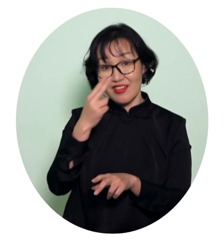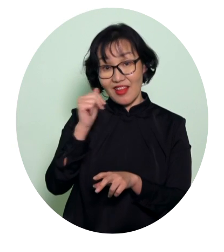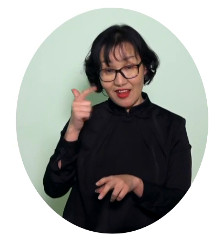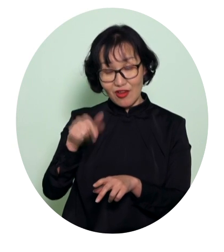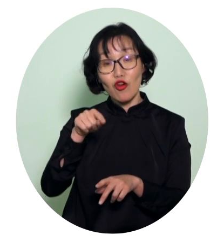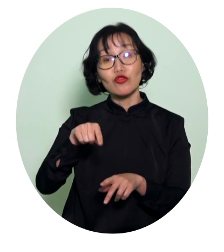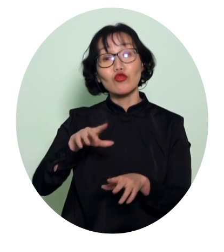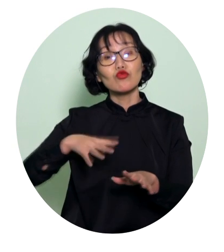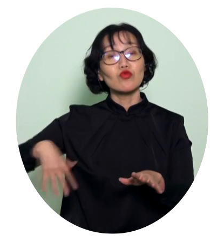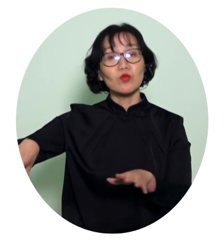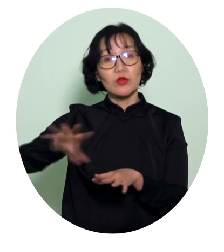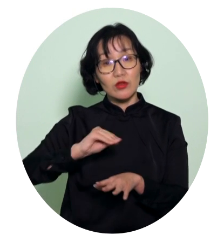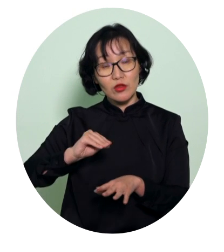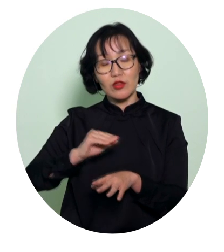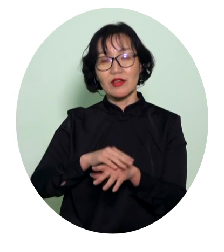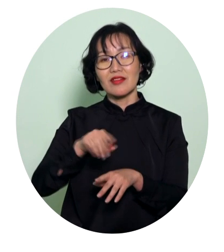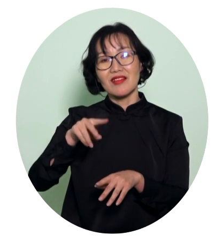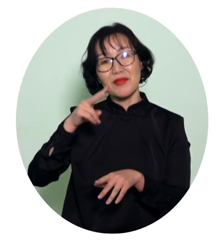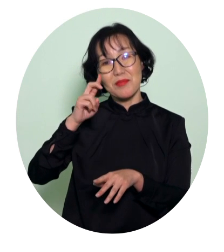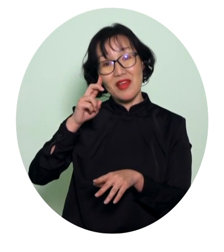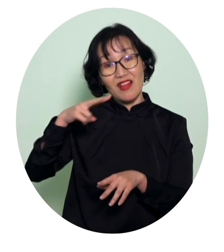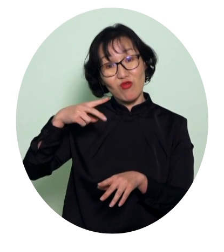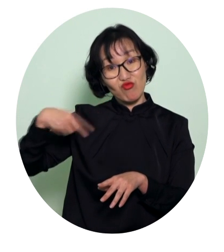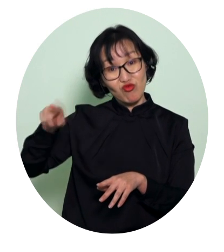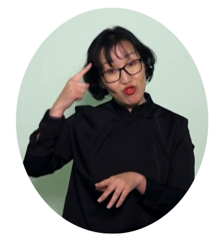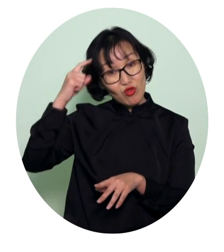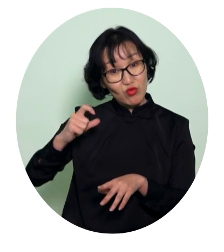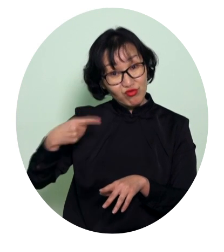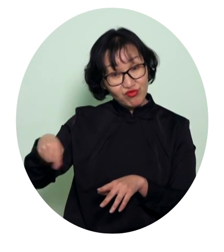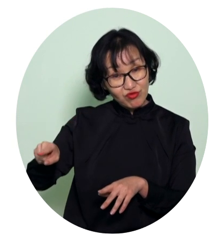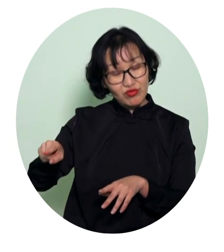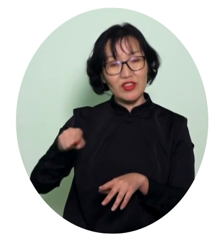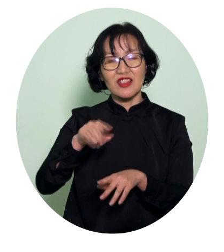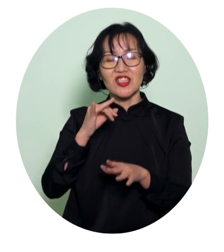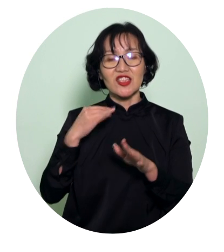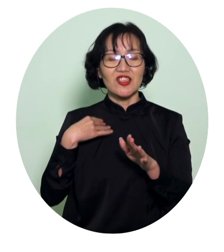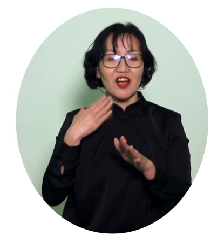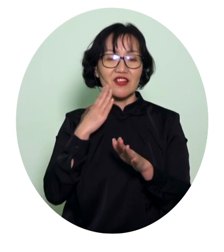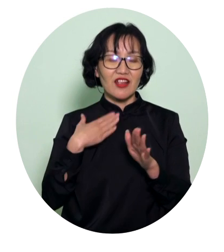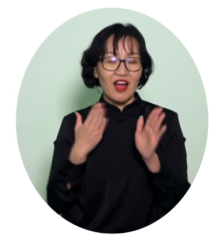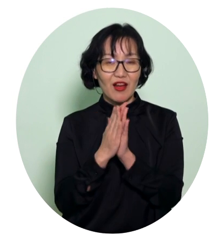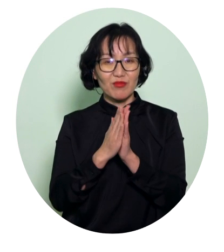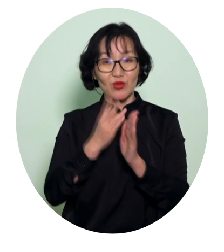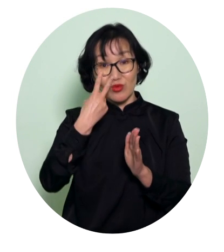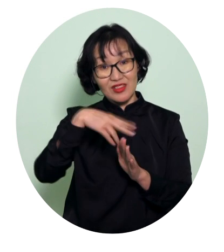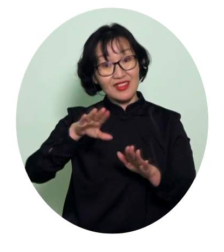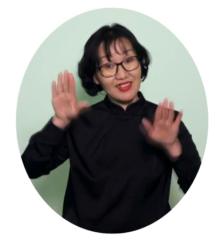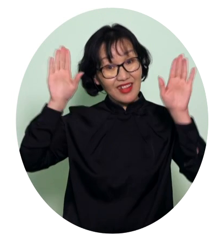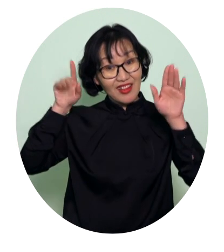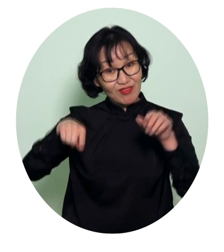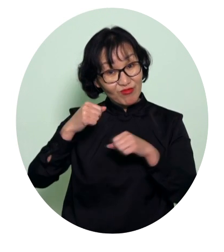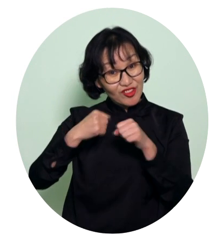За тэгвэл өнөөдөр цөмөрөө Б5 сэрэнгой Ижитигээ үдсэн наадам шүлгийн 2-р